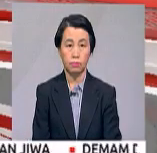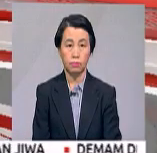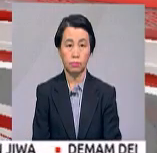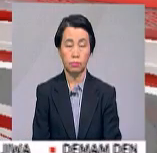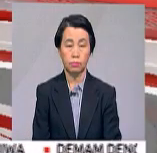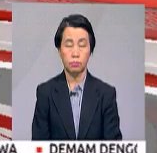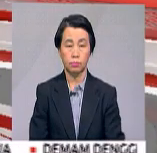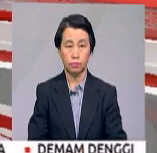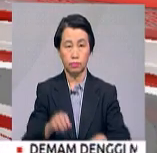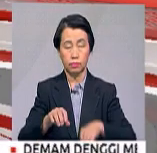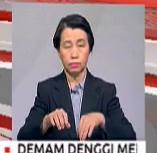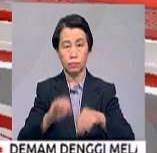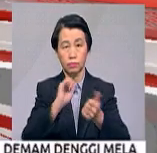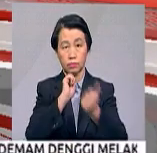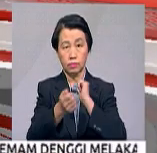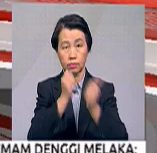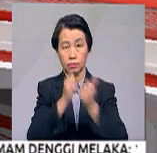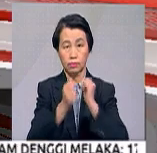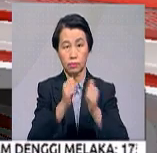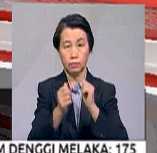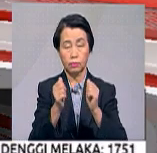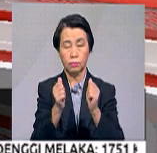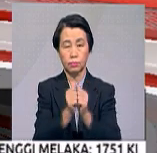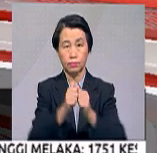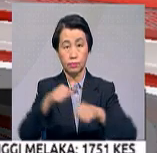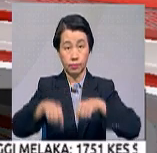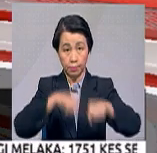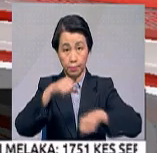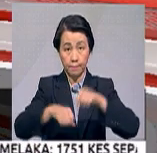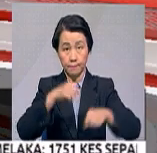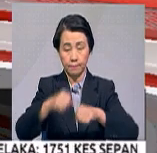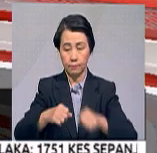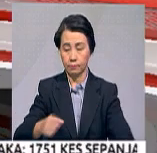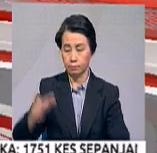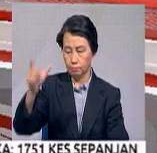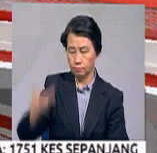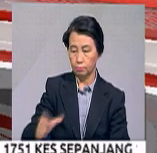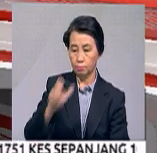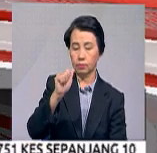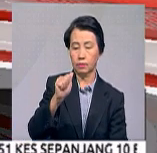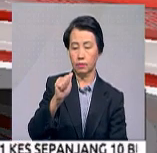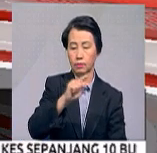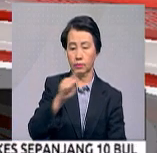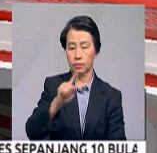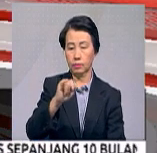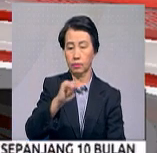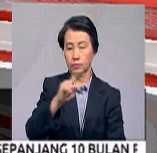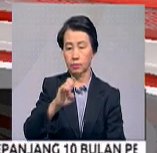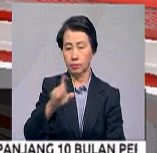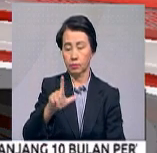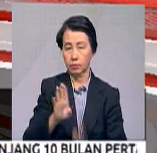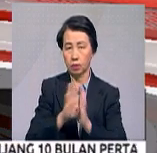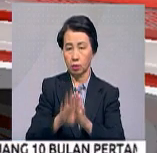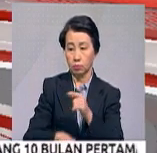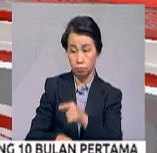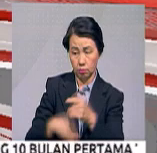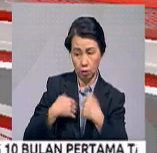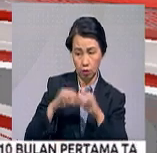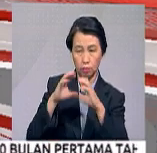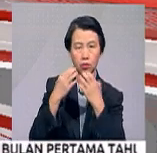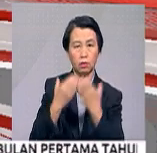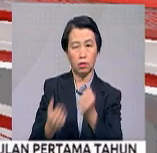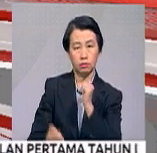Kita mulakan segmen sukan dengan sukan berbasikal. Jago berbasikal trek negara Muhammad Azizul Hasni Awang membuktikan beliau berada dalam